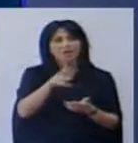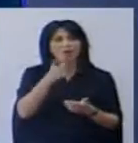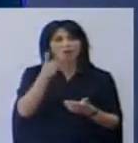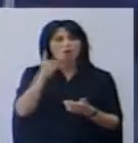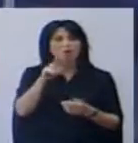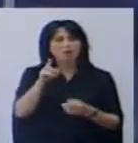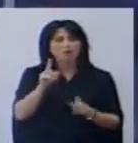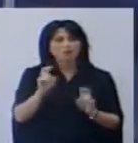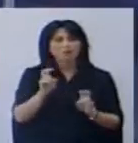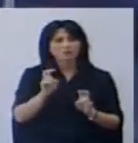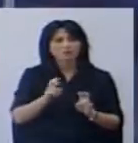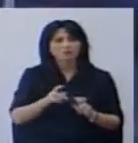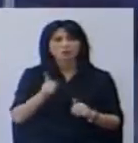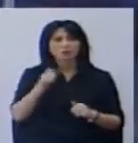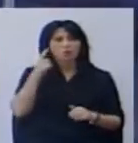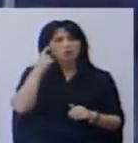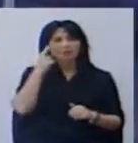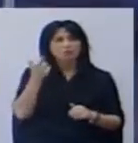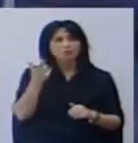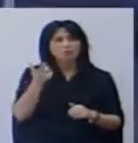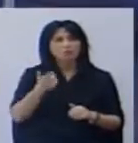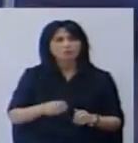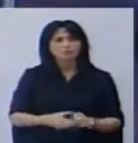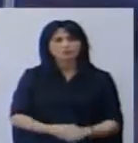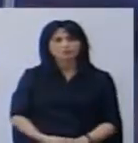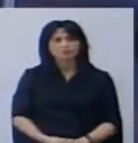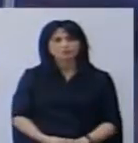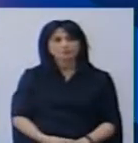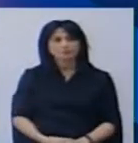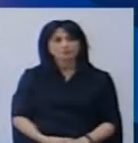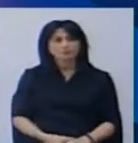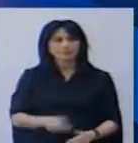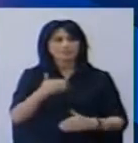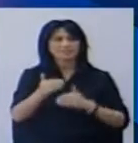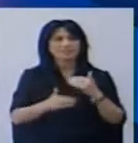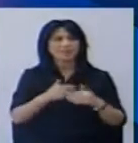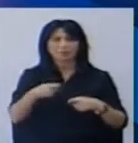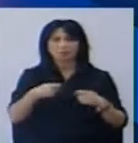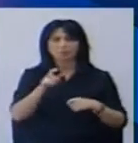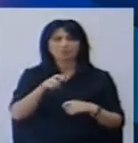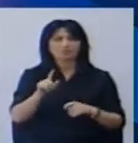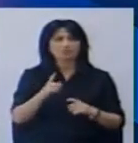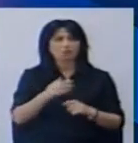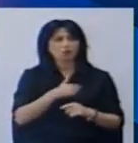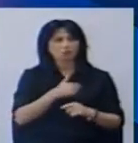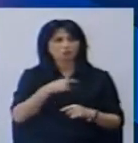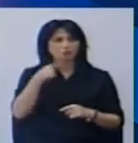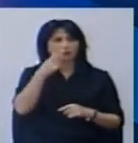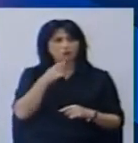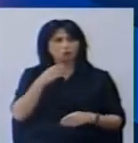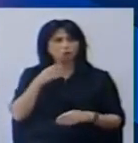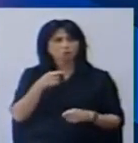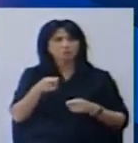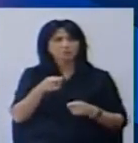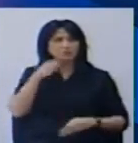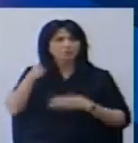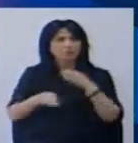აპირებს ის? ანუ სიდედრზე გადააფორმებს, რომ რა მოხდება? წარმატებულ ბიზნესმენებს რატომ სურთ მაჟორიტარი